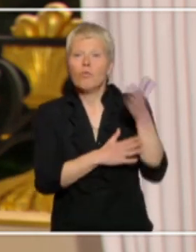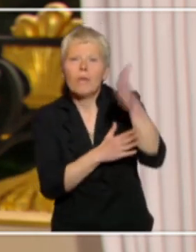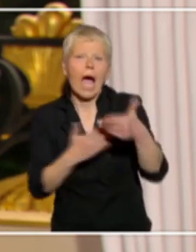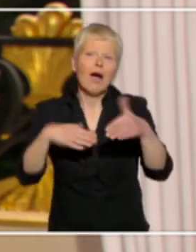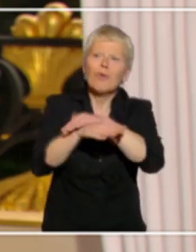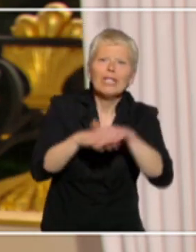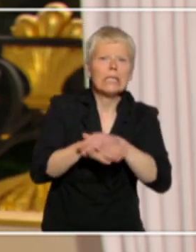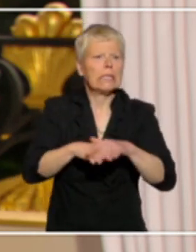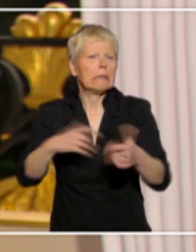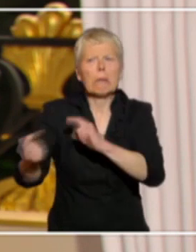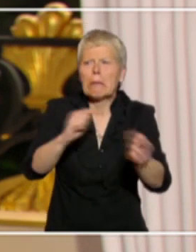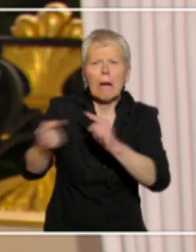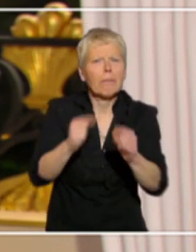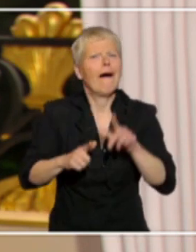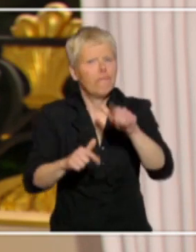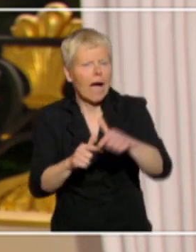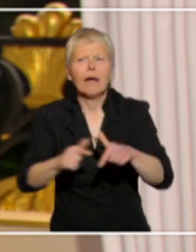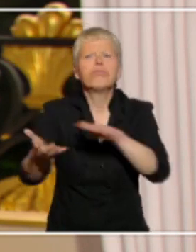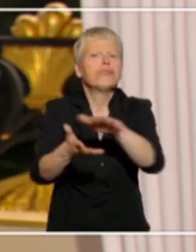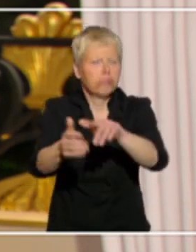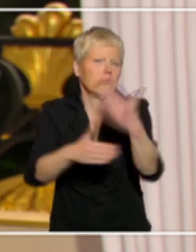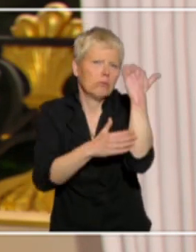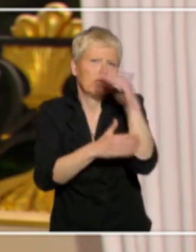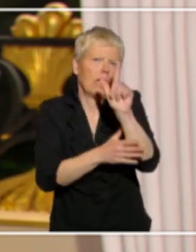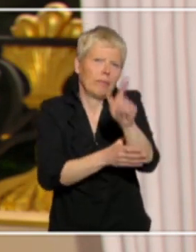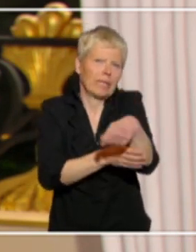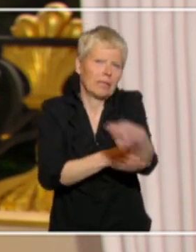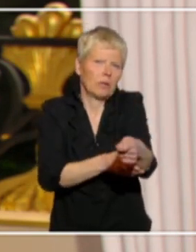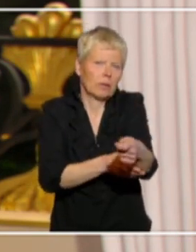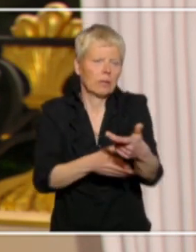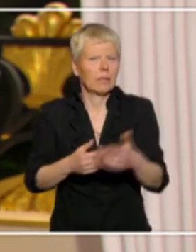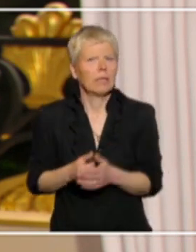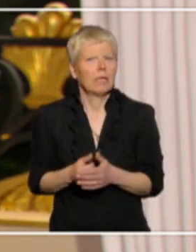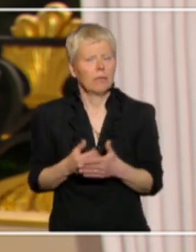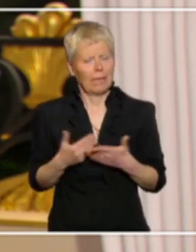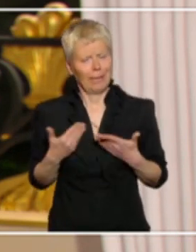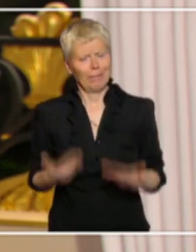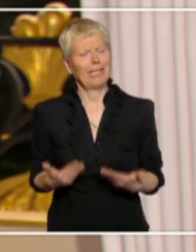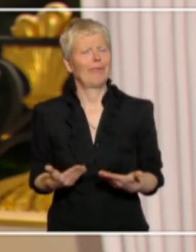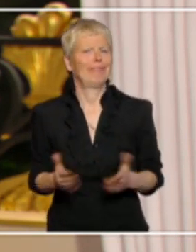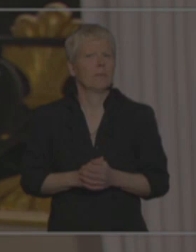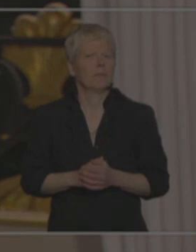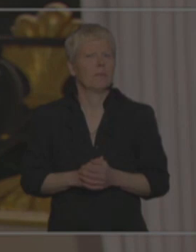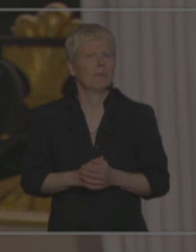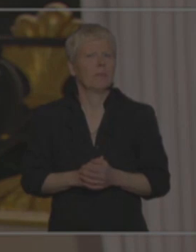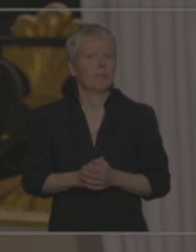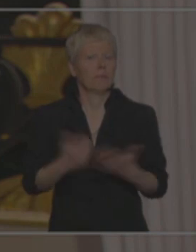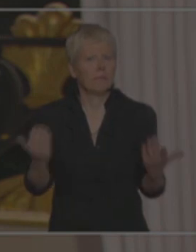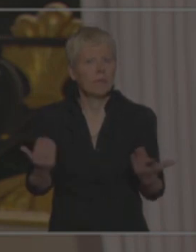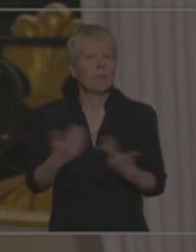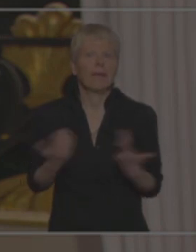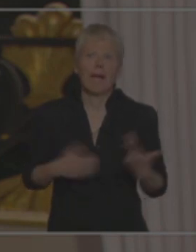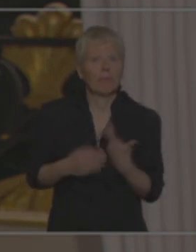ses tumultes reprendront leur droit nous le savons tous mais le moment n'est pas encore venu après le temps